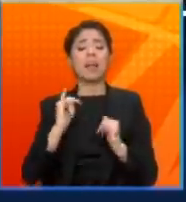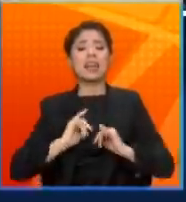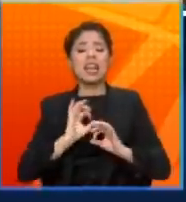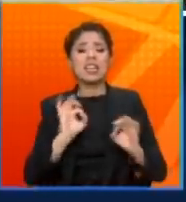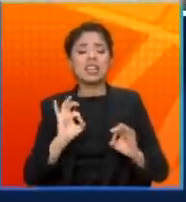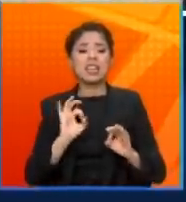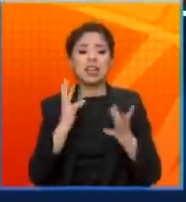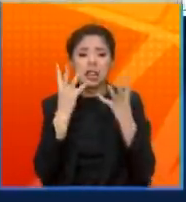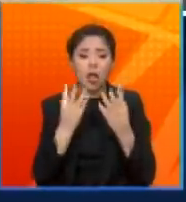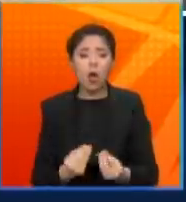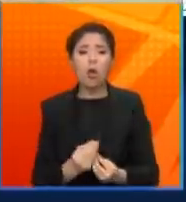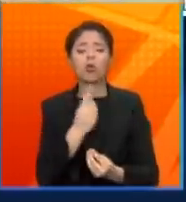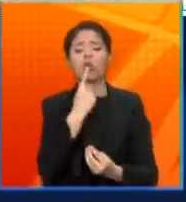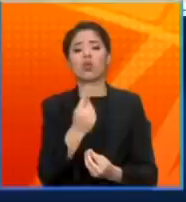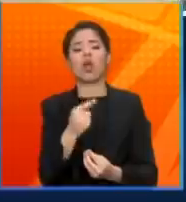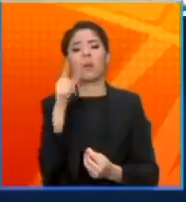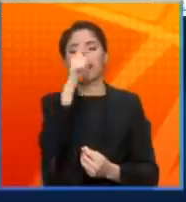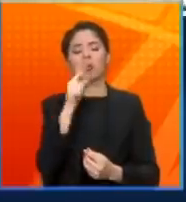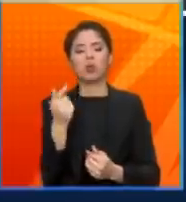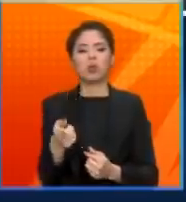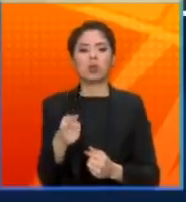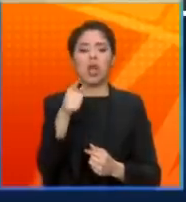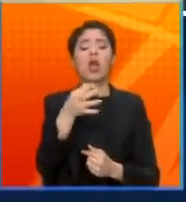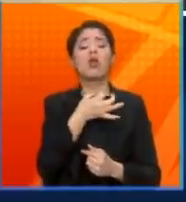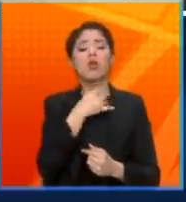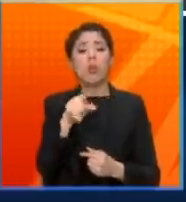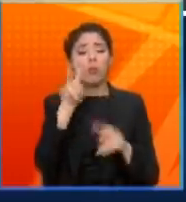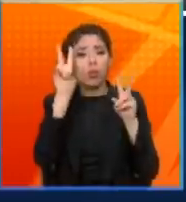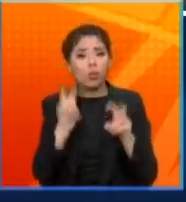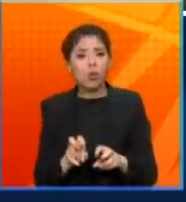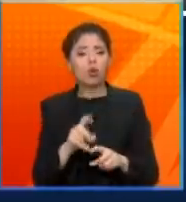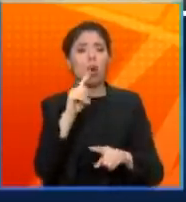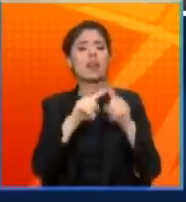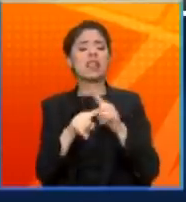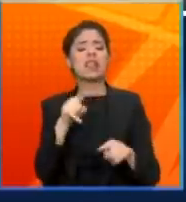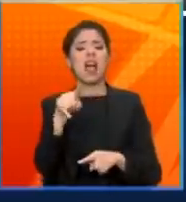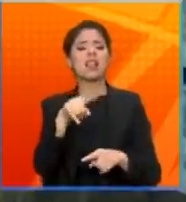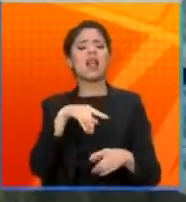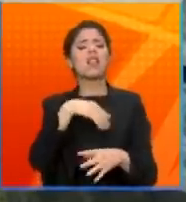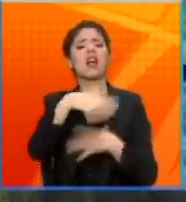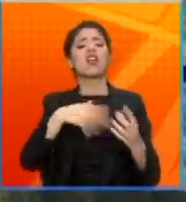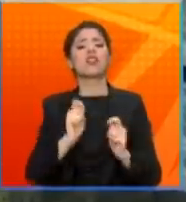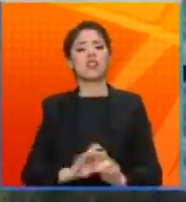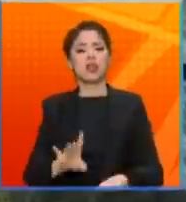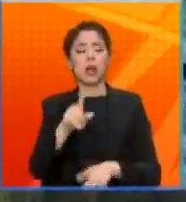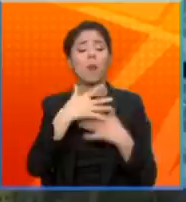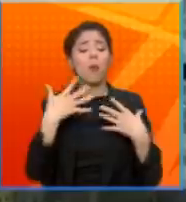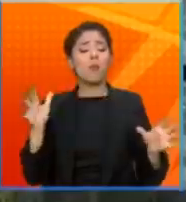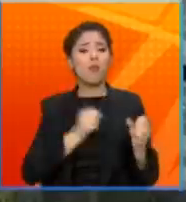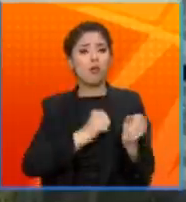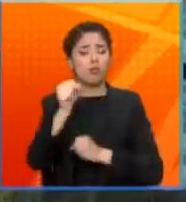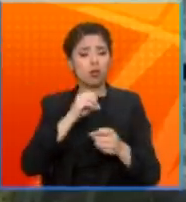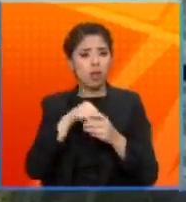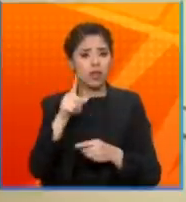rahatsızlığının olduğunun söylenmiş olmasıydı. Lütfen bu konuları siyasete alet etmeyelim. Büyük mücadele